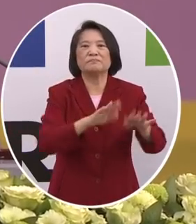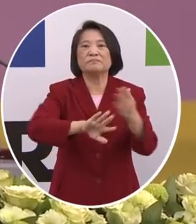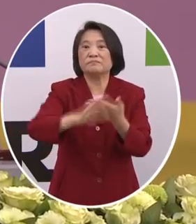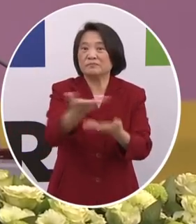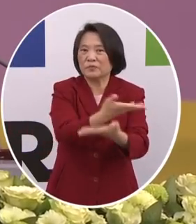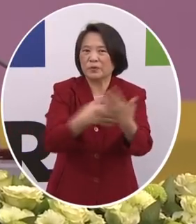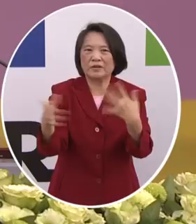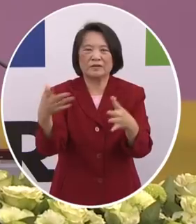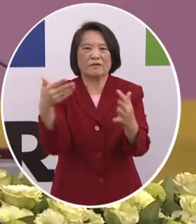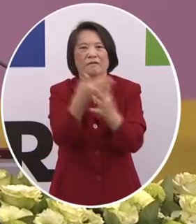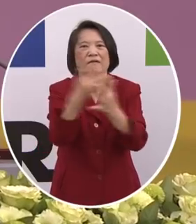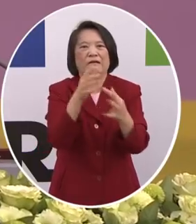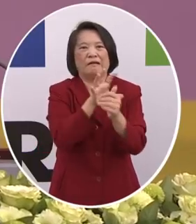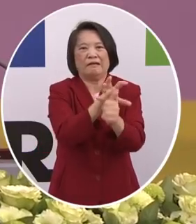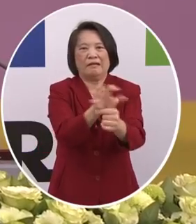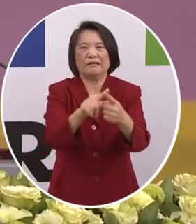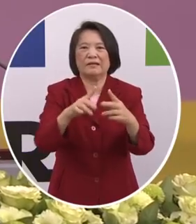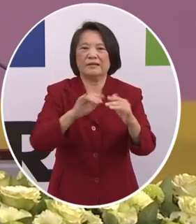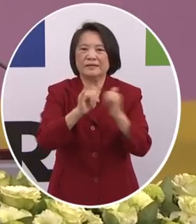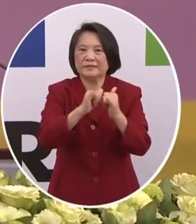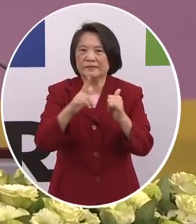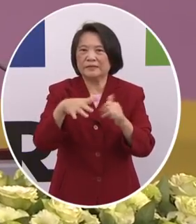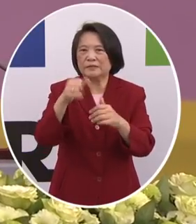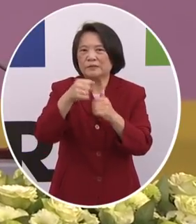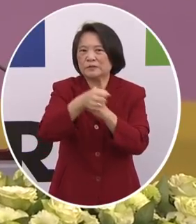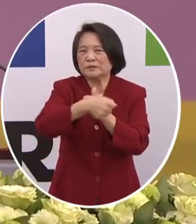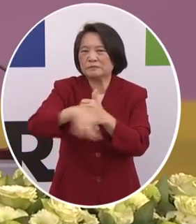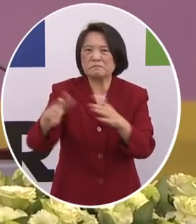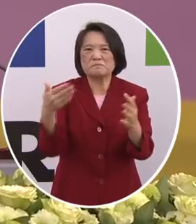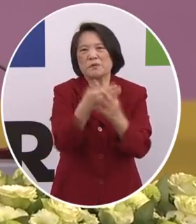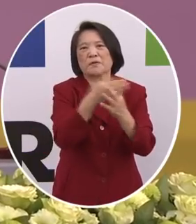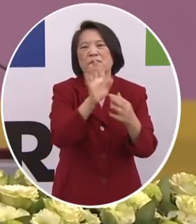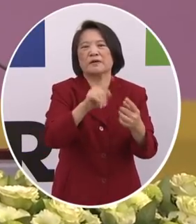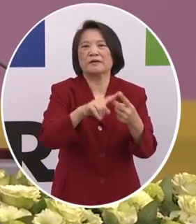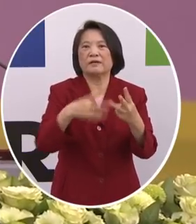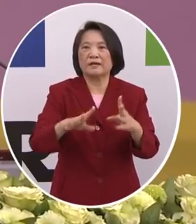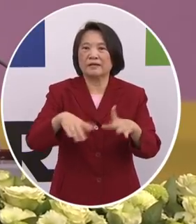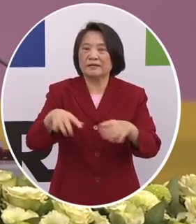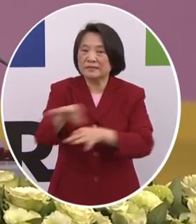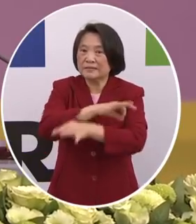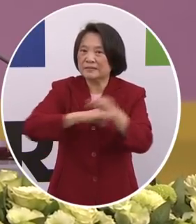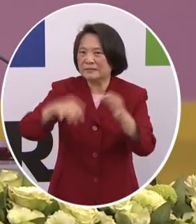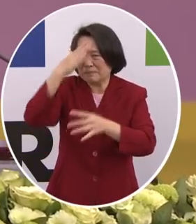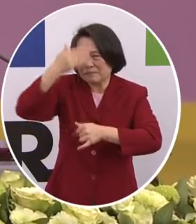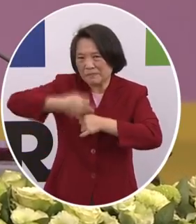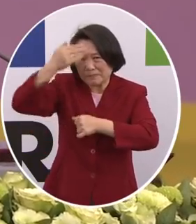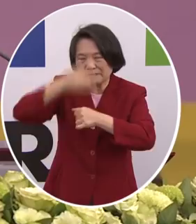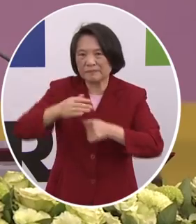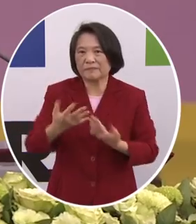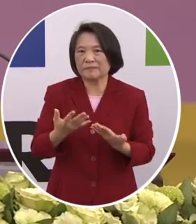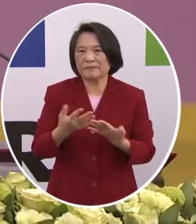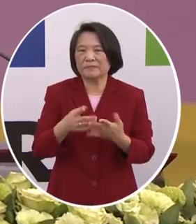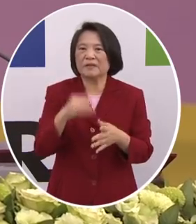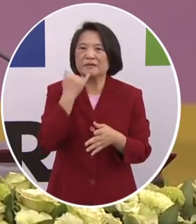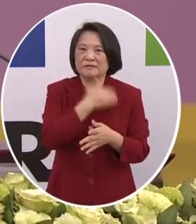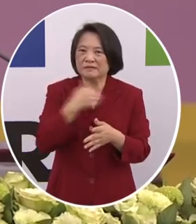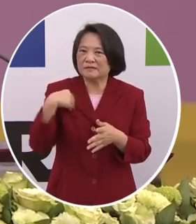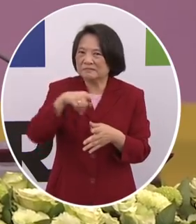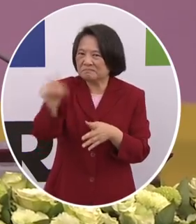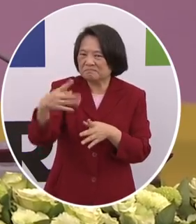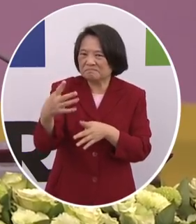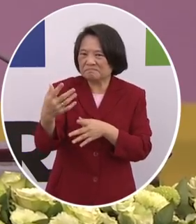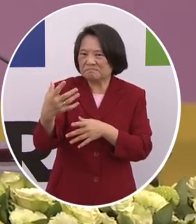压、社会渗透，甚至经济的安全，都是可能造成威胁的手